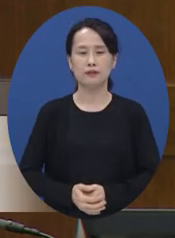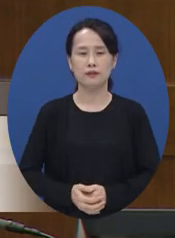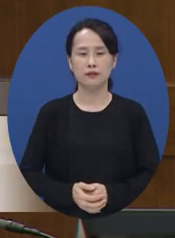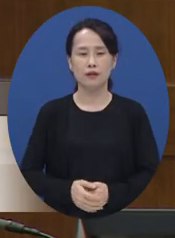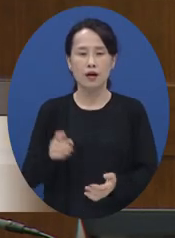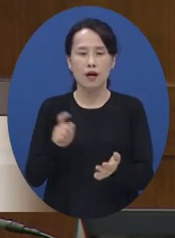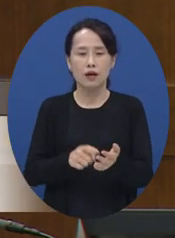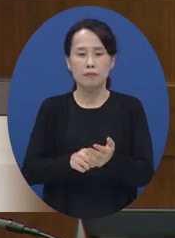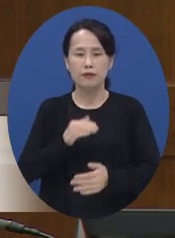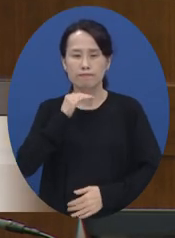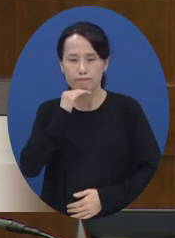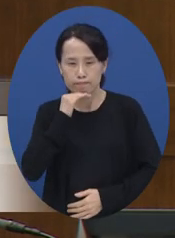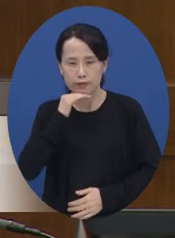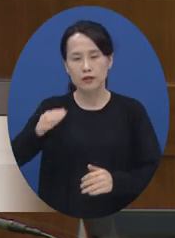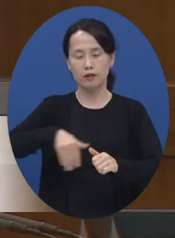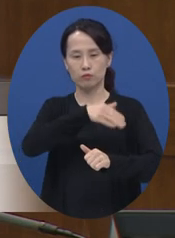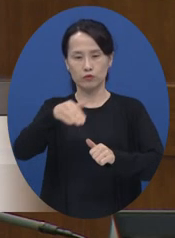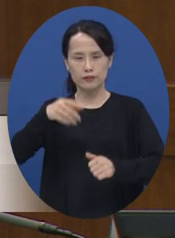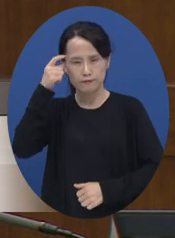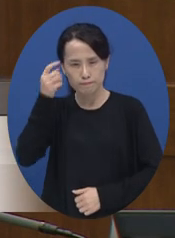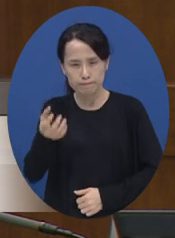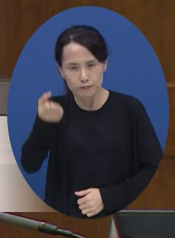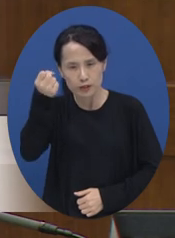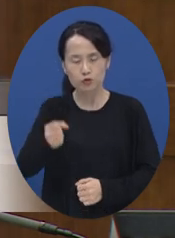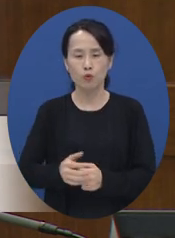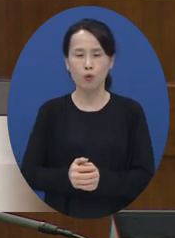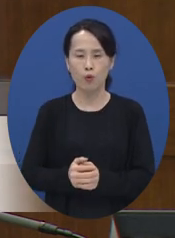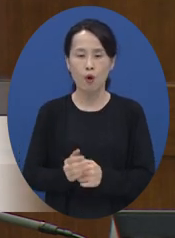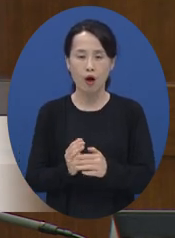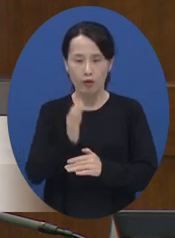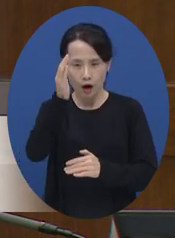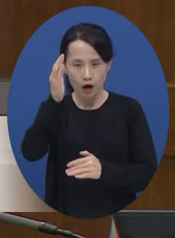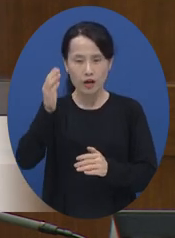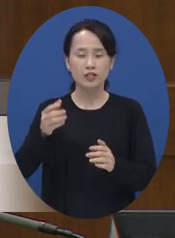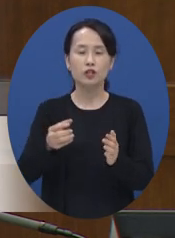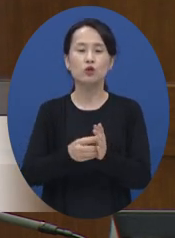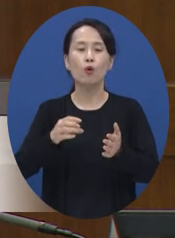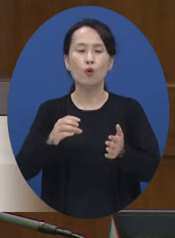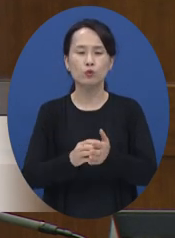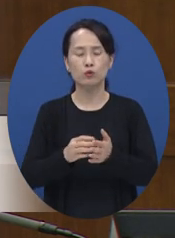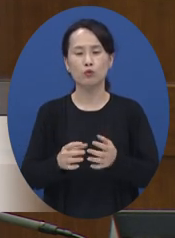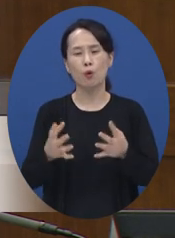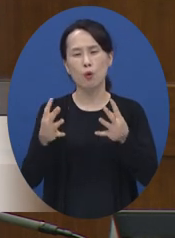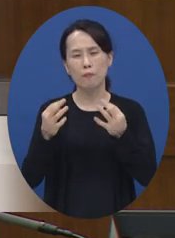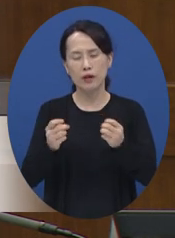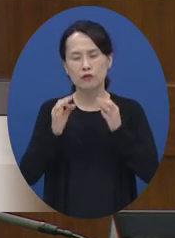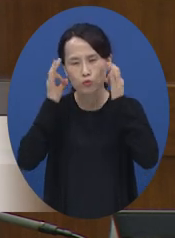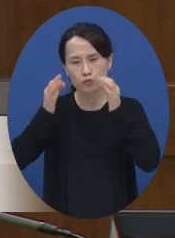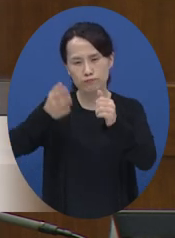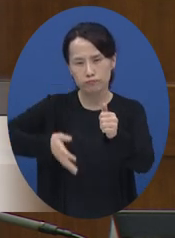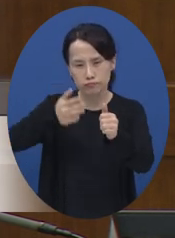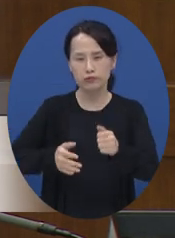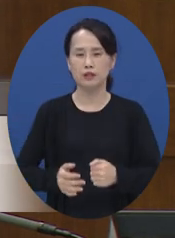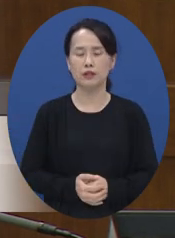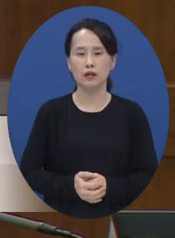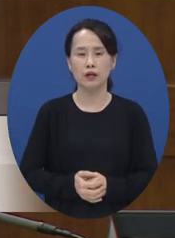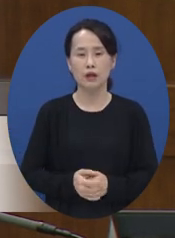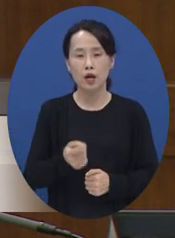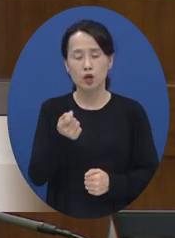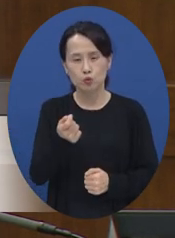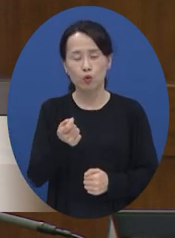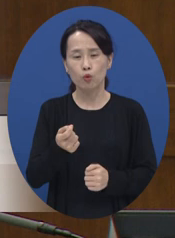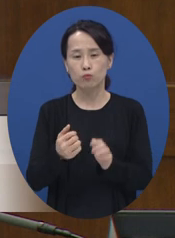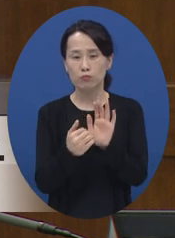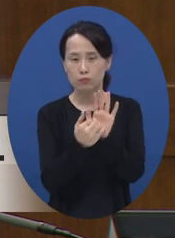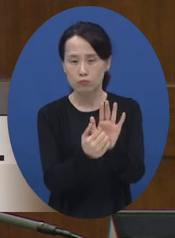비상대기 상태라고 생각하고 과하다 싶을 정도로 하죠. 이게 지금 잘못하면 호미로 막을 걸